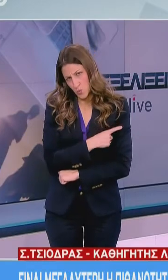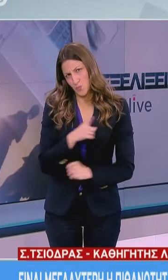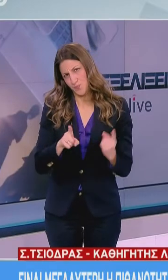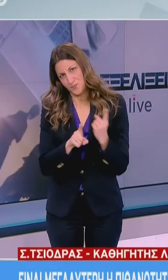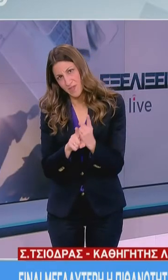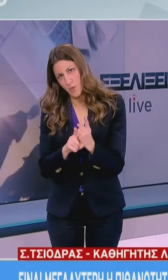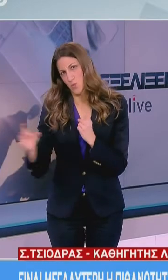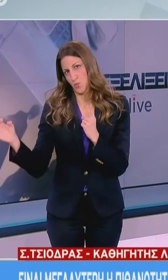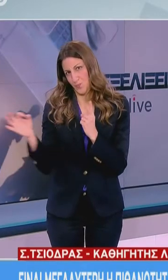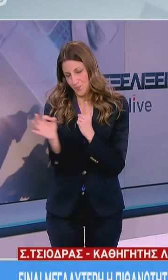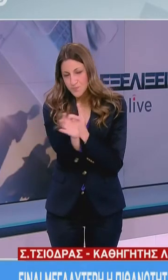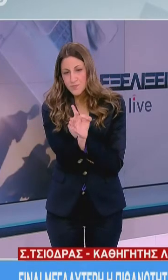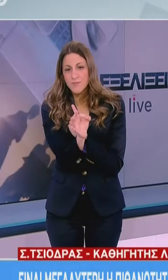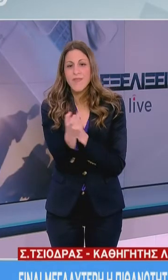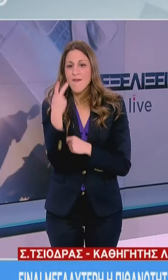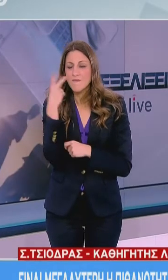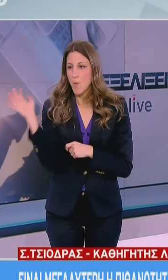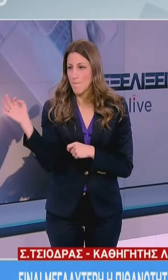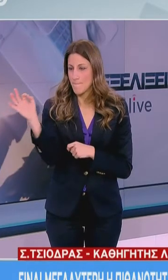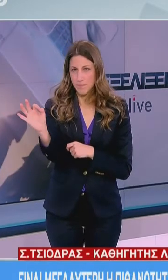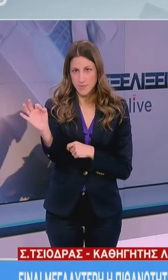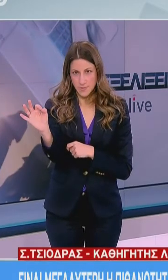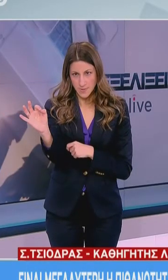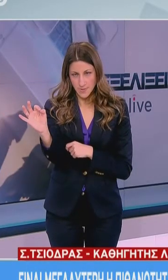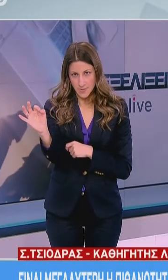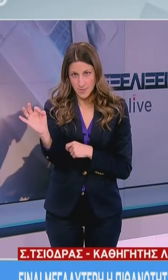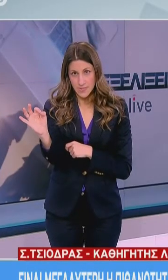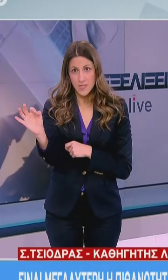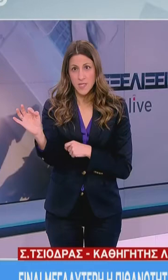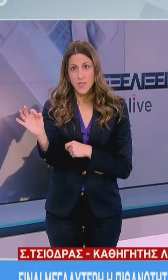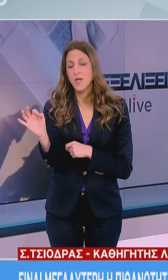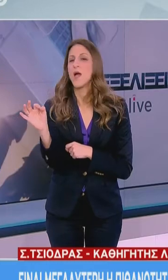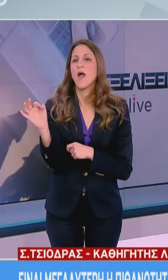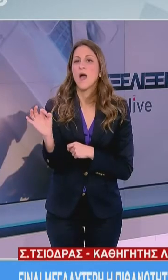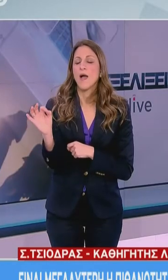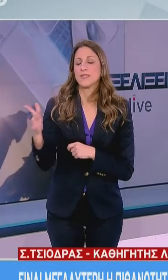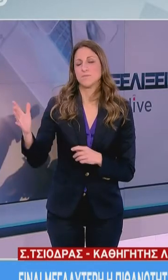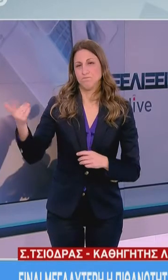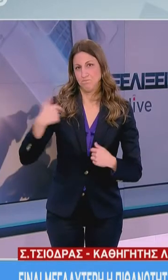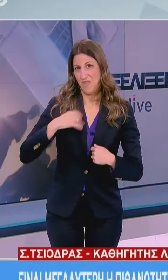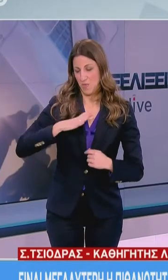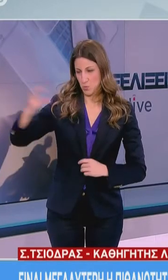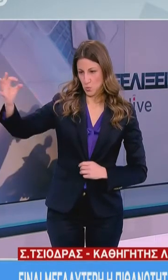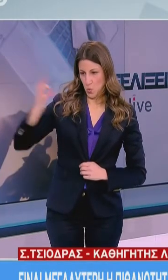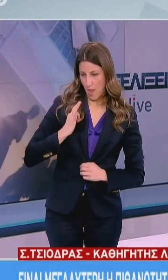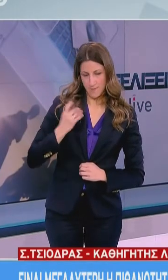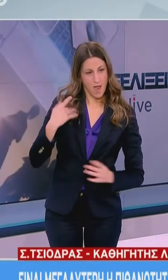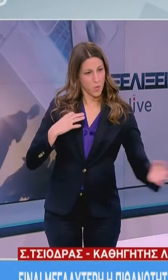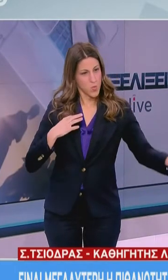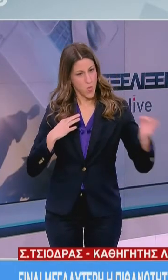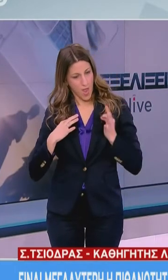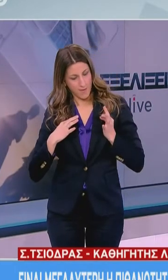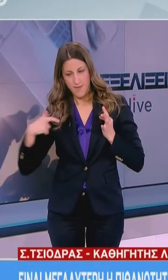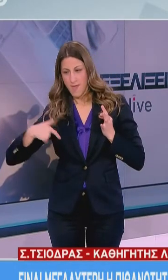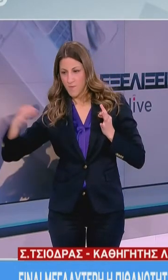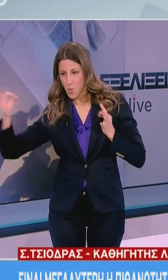επιδημιολόγος, βλέπεις καμιά φορά να κυκλοφορεί ένας ιός και να καταστέλει κατά κάποιο τρόπο την κυκλοφορία του άλλου ή να συναγωνίζει το ένα στον άλλον, ανάλογα με το